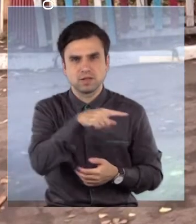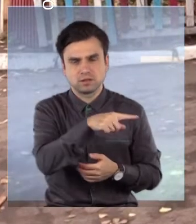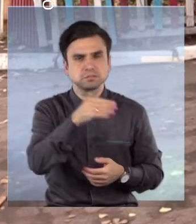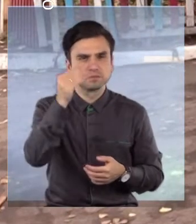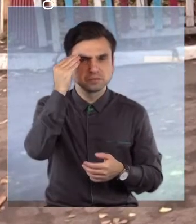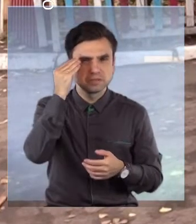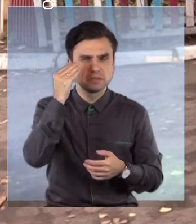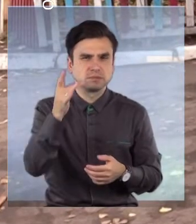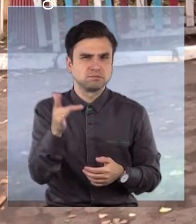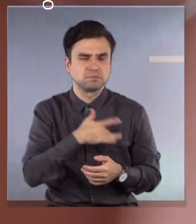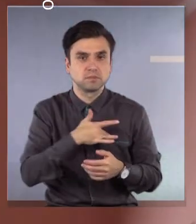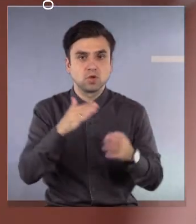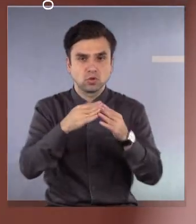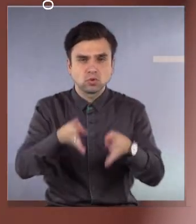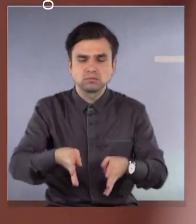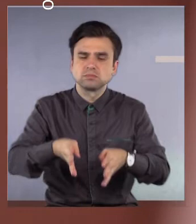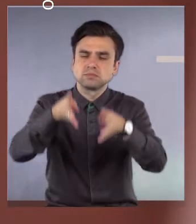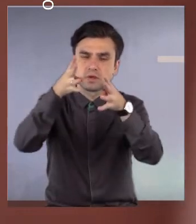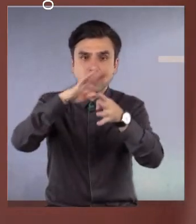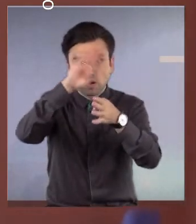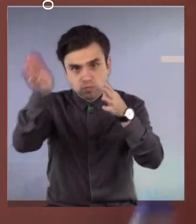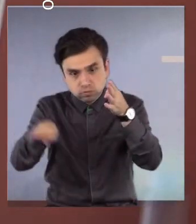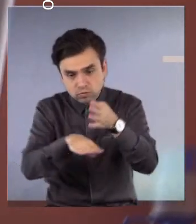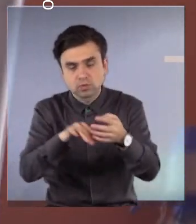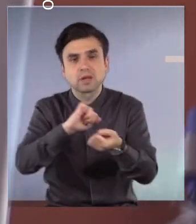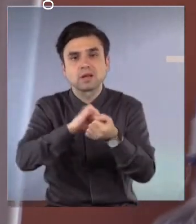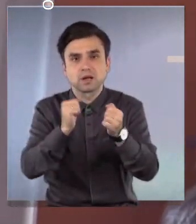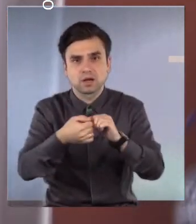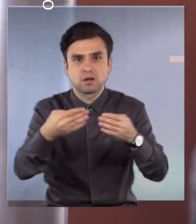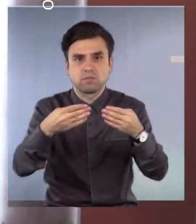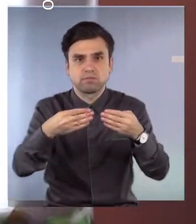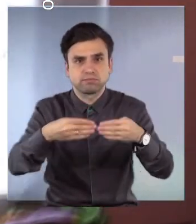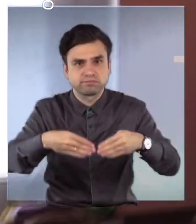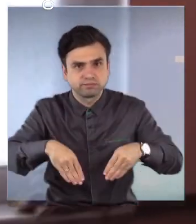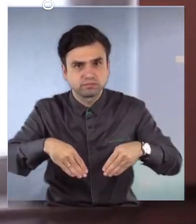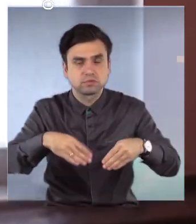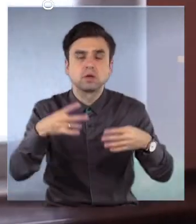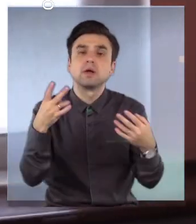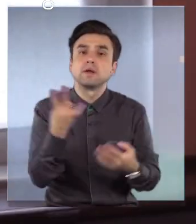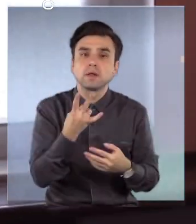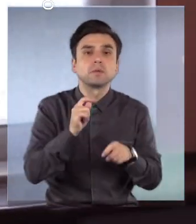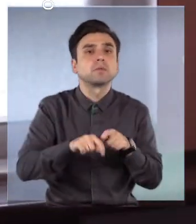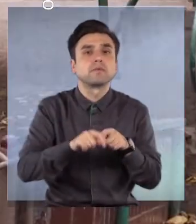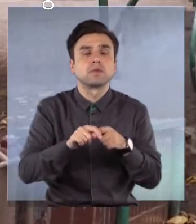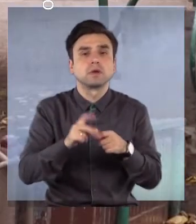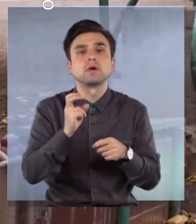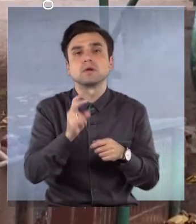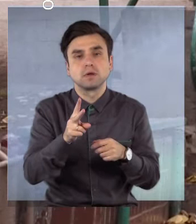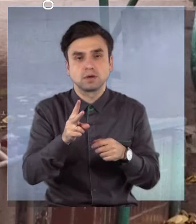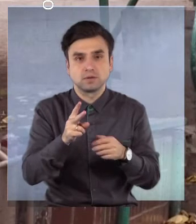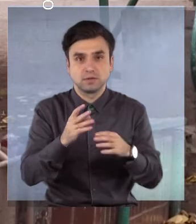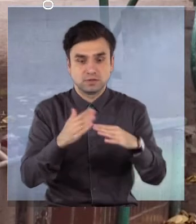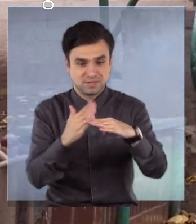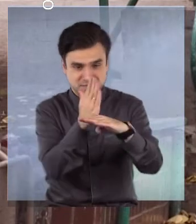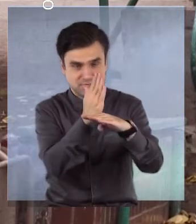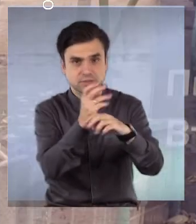просідає фундамент багатоповерхівки. Тому треба негайно ставити спеціальні маячки, які покажуть, чи дійсно це так. Говорить,